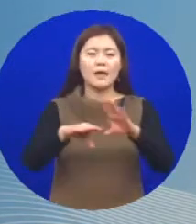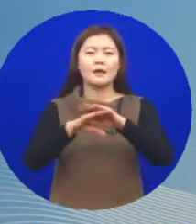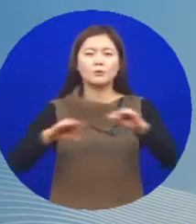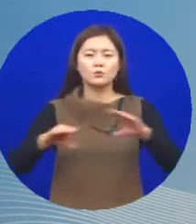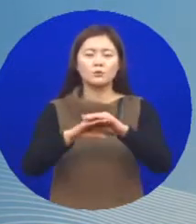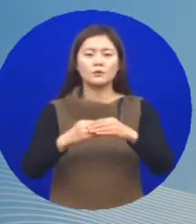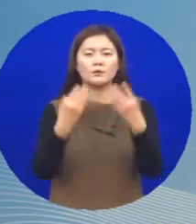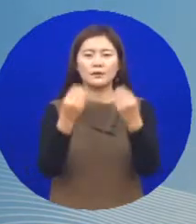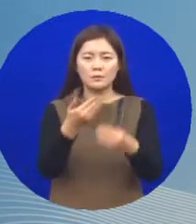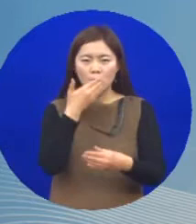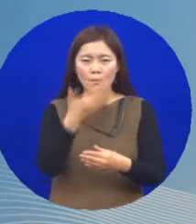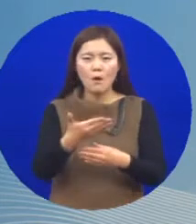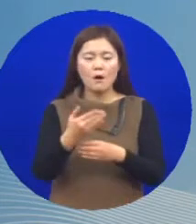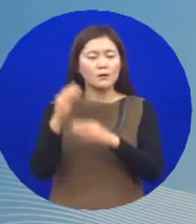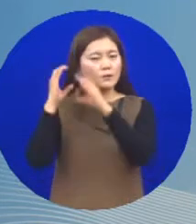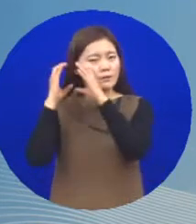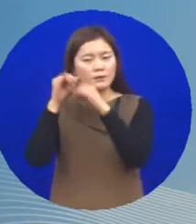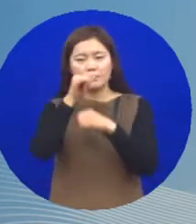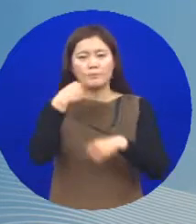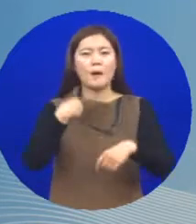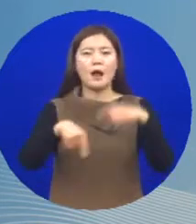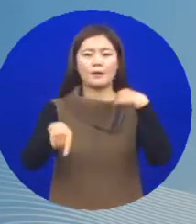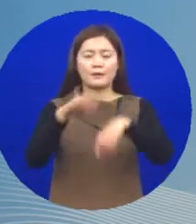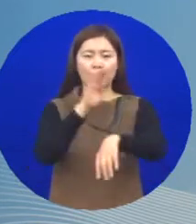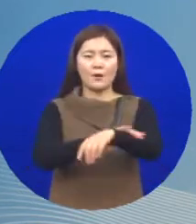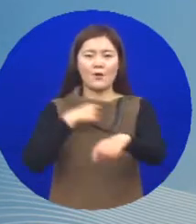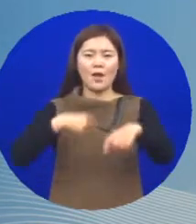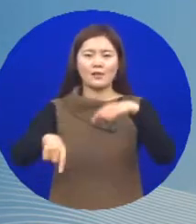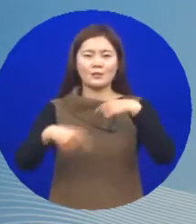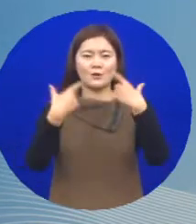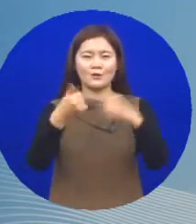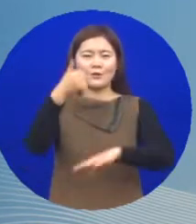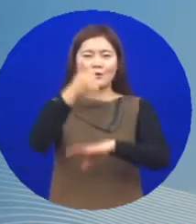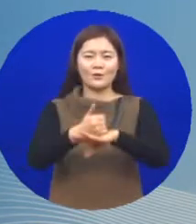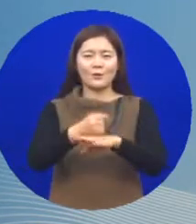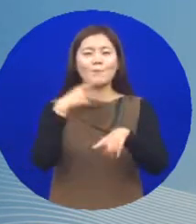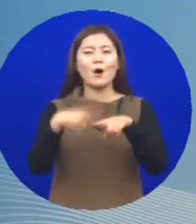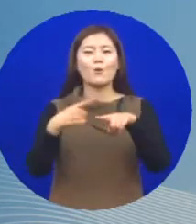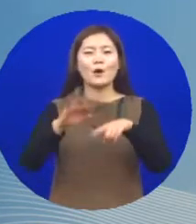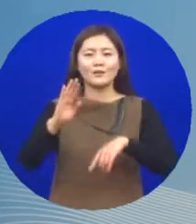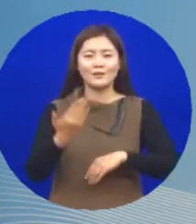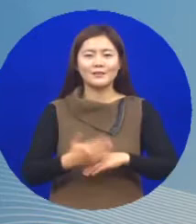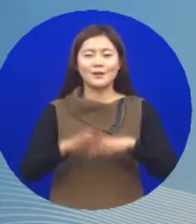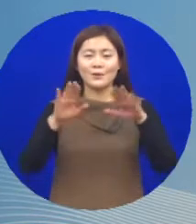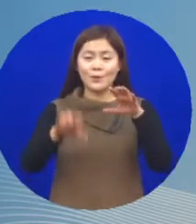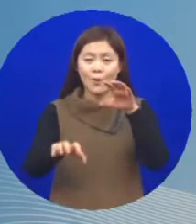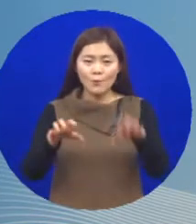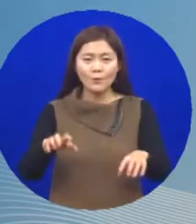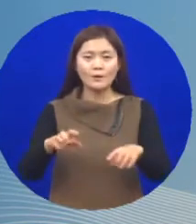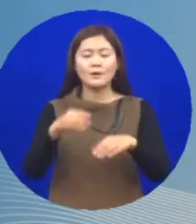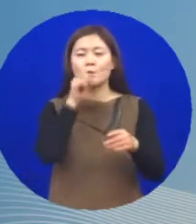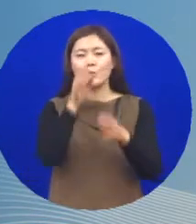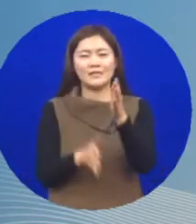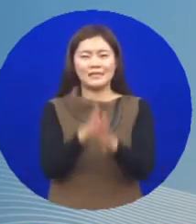중재로 해결됐습니다. 주민의 작은 목소리에도 귀 기울이는 발로 뛰는 현장 행정의 결실로 평가되고 있는데요.